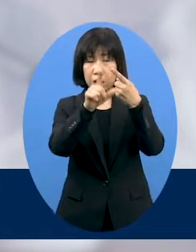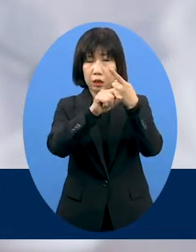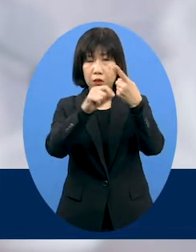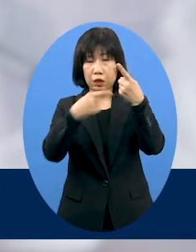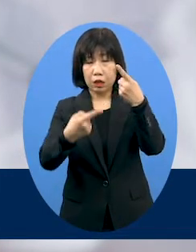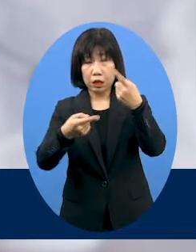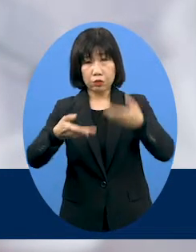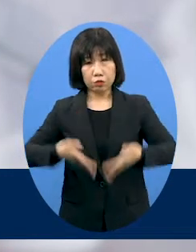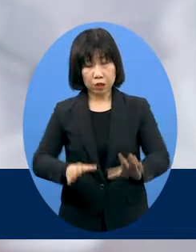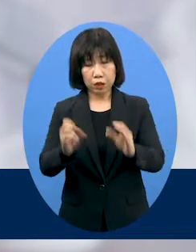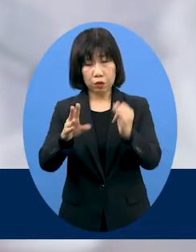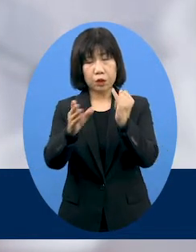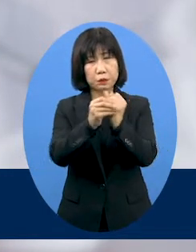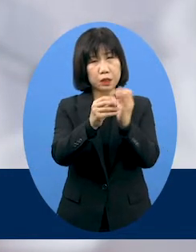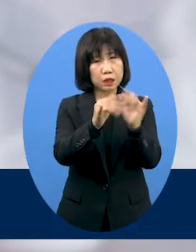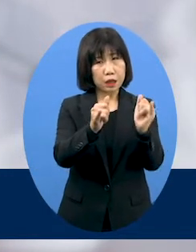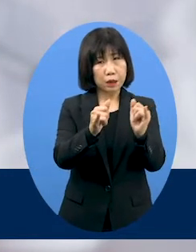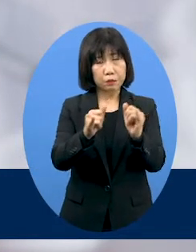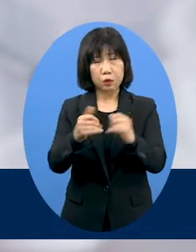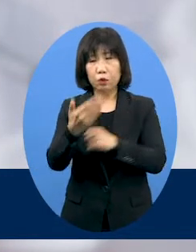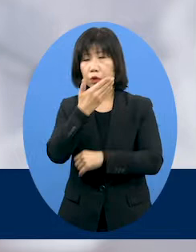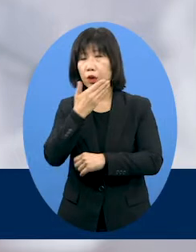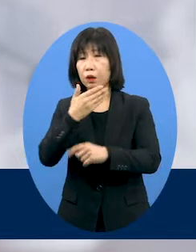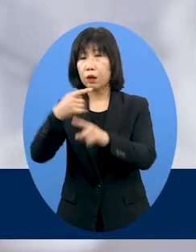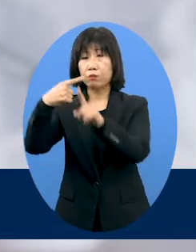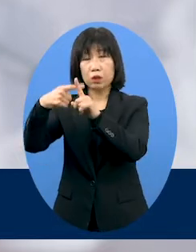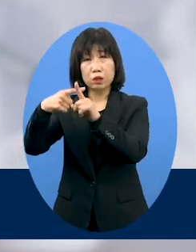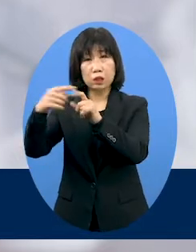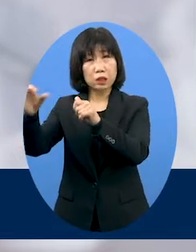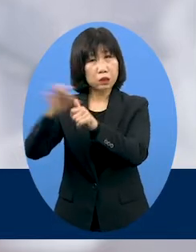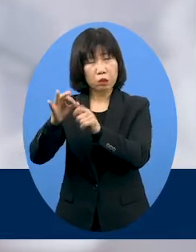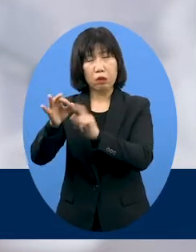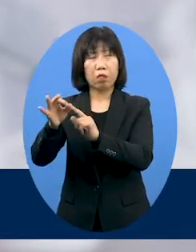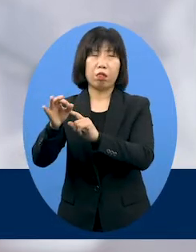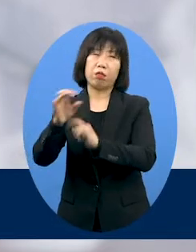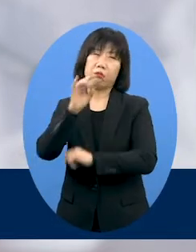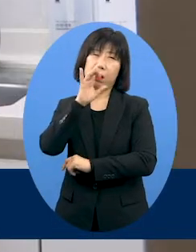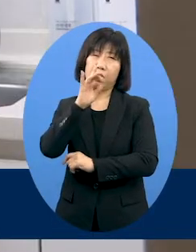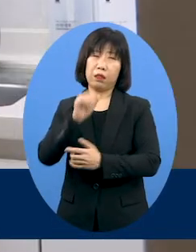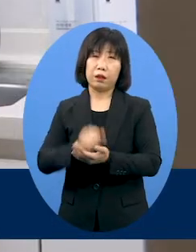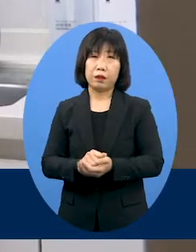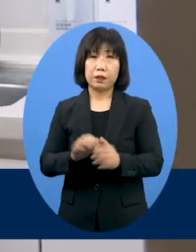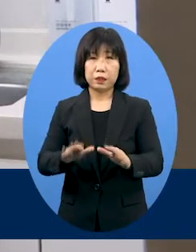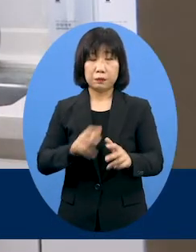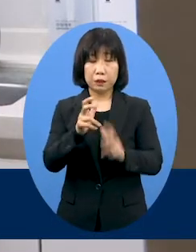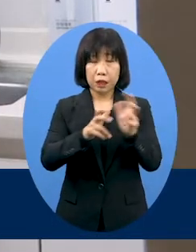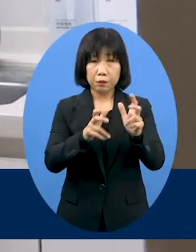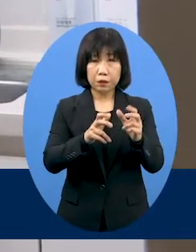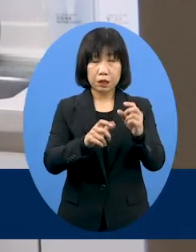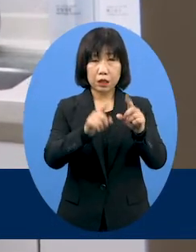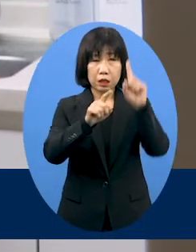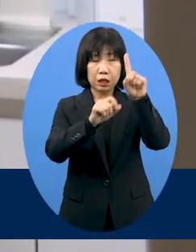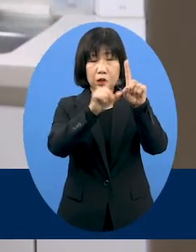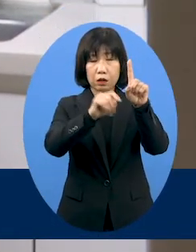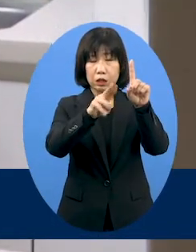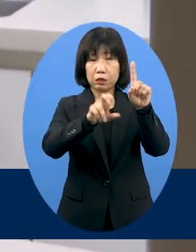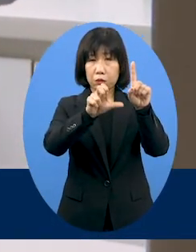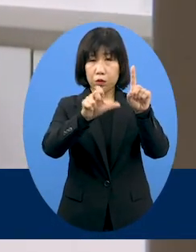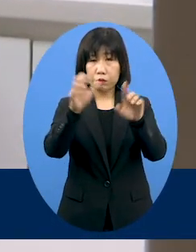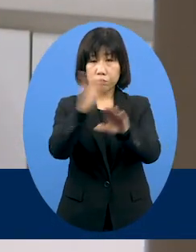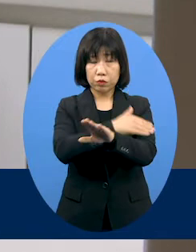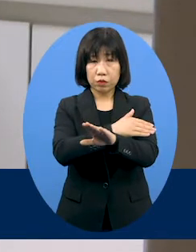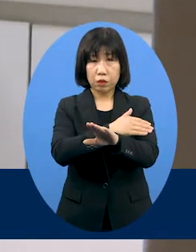임신 부 이며 영양플러스 사업 을 지원 벗고 있는 임산부는 재배 됩니다 사업 신청은 1월 25일부터